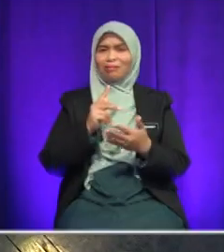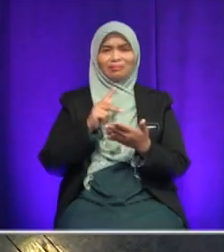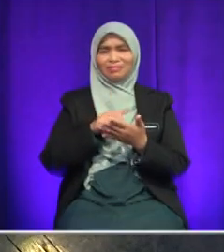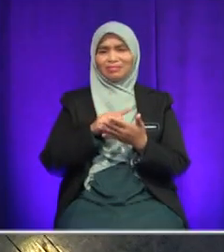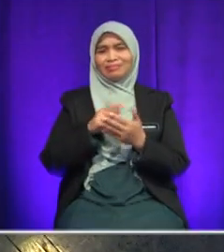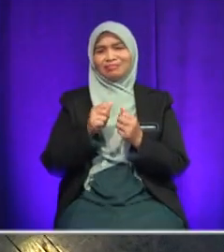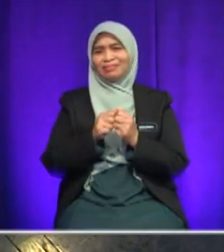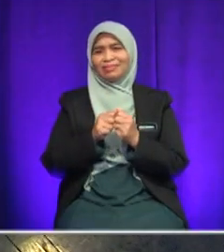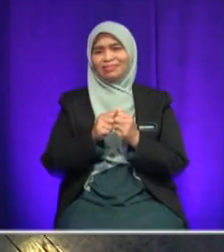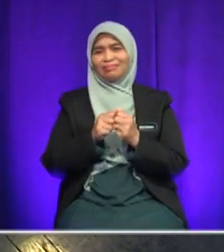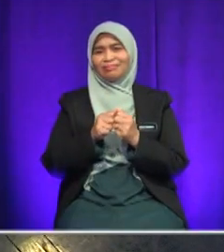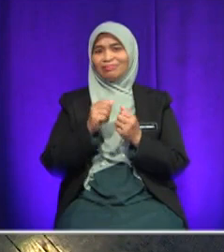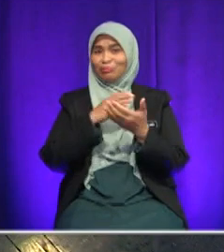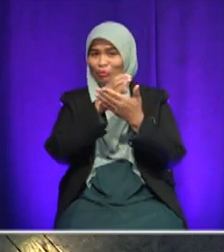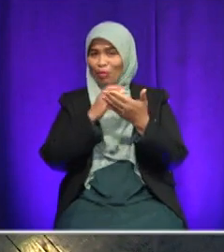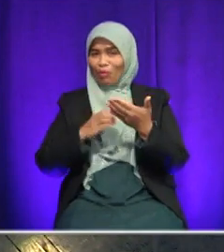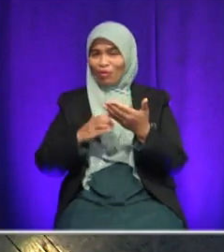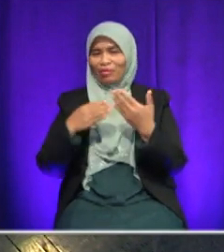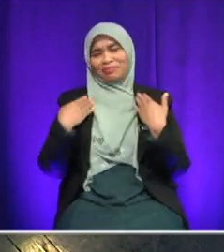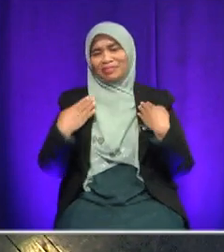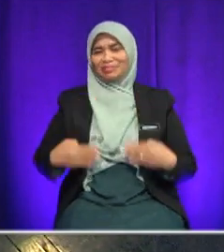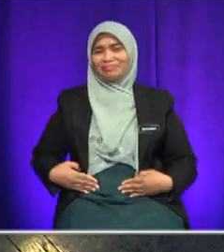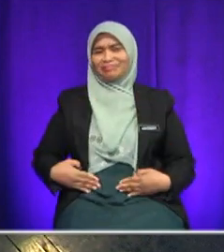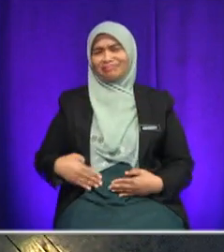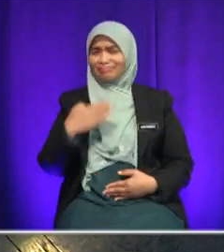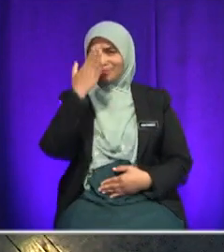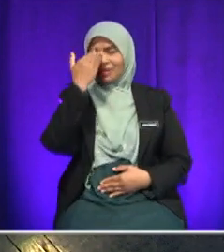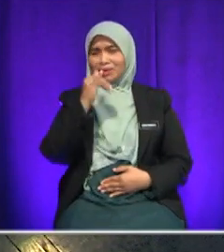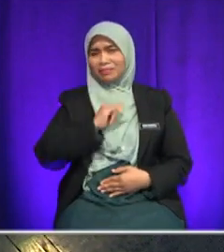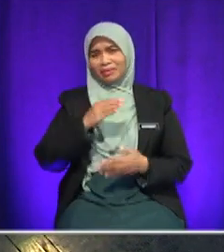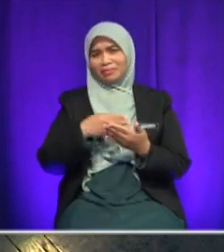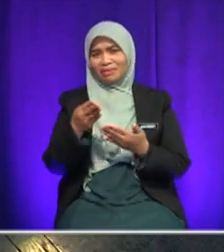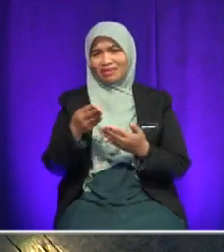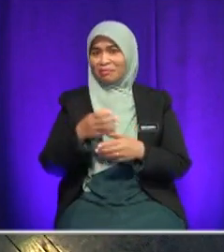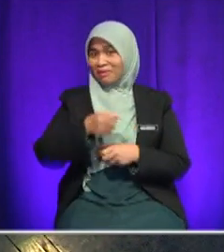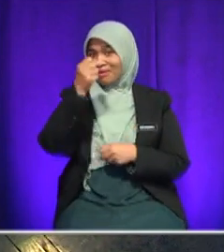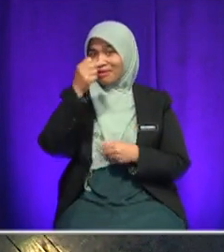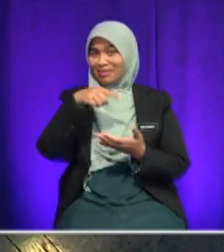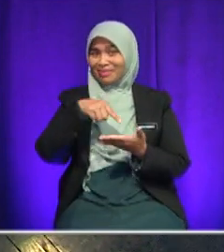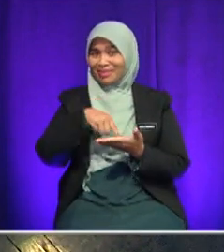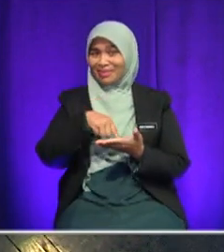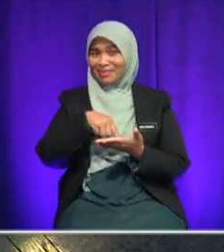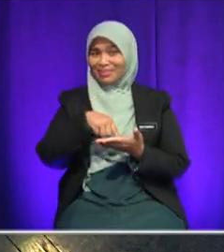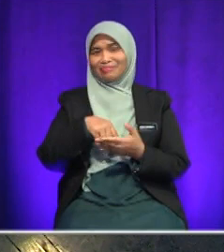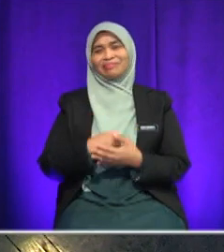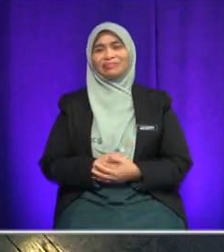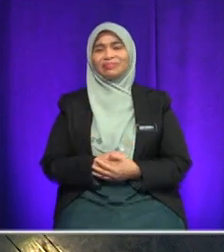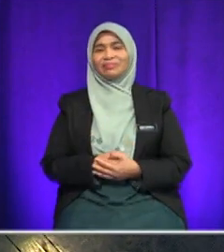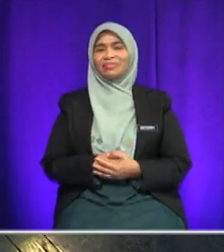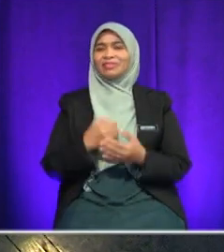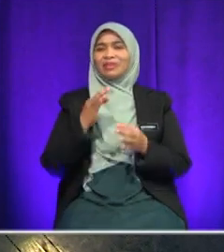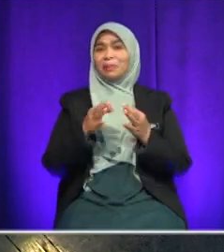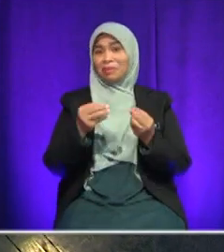baju saya ni. Tapi kan, kenapa saya beli payung ni sebenarnya? Ha, kalau sama-sama murid-murid di rumah nak tahu, jom